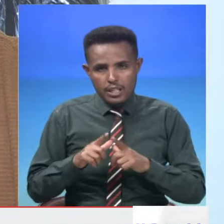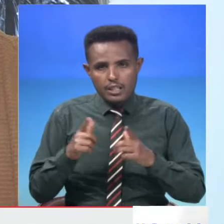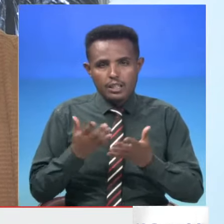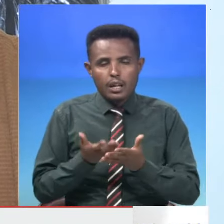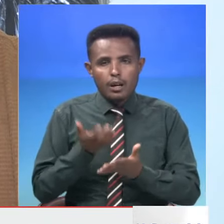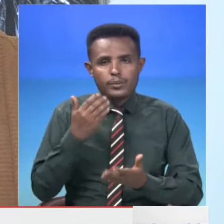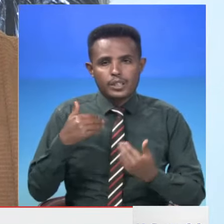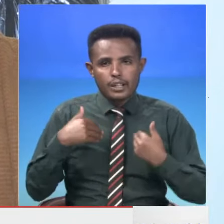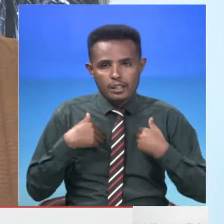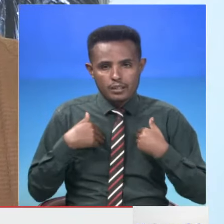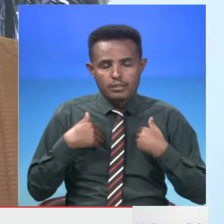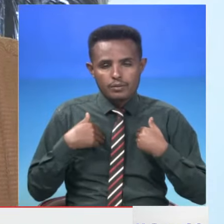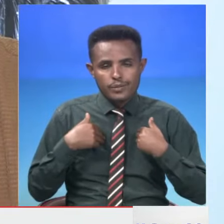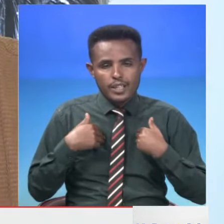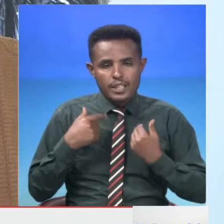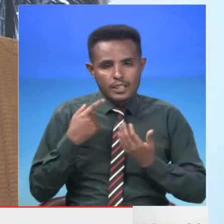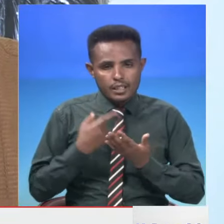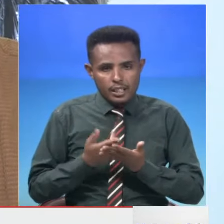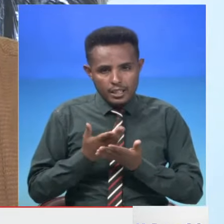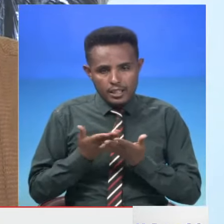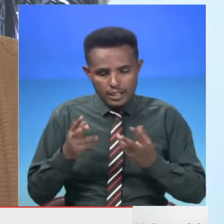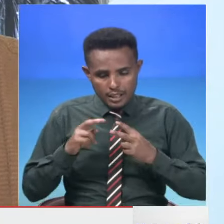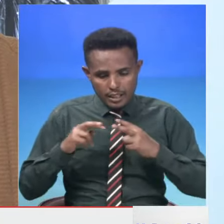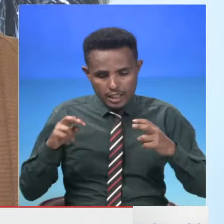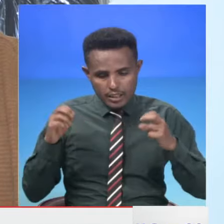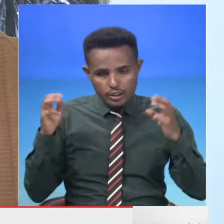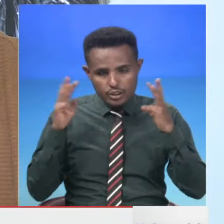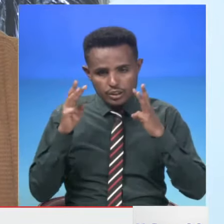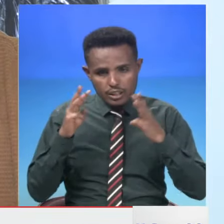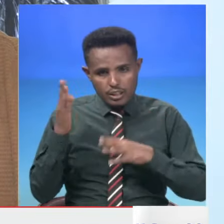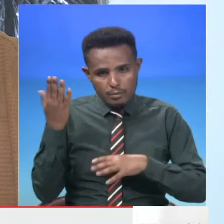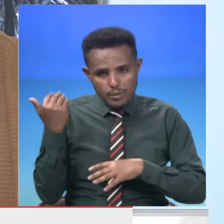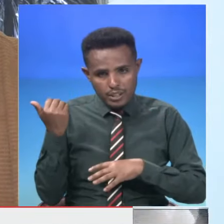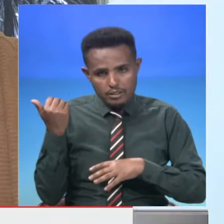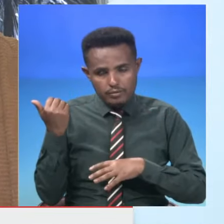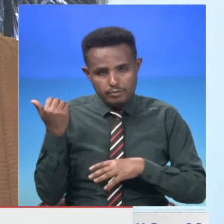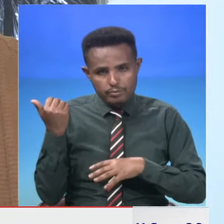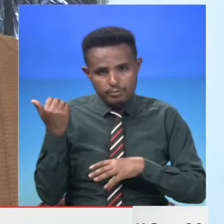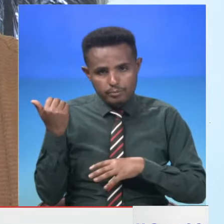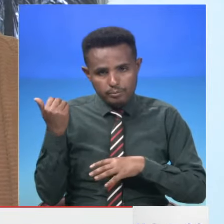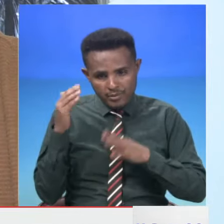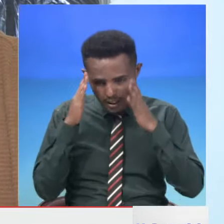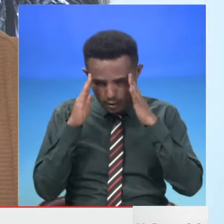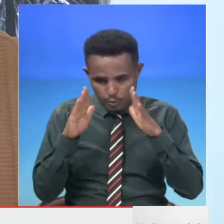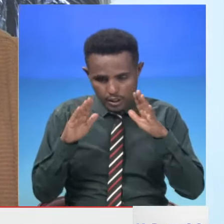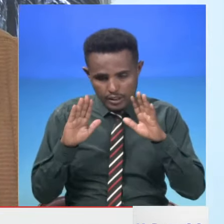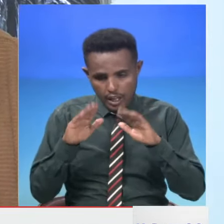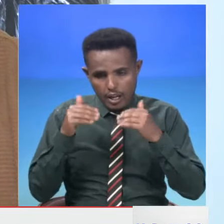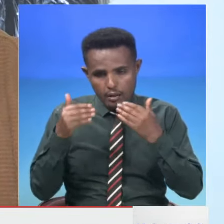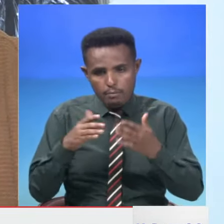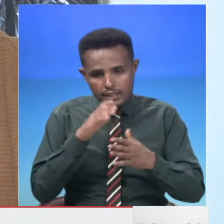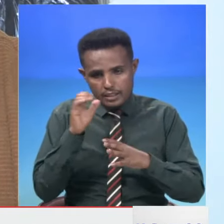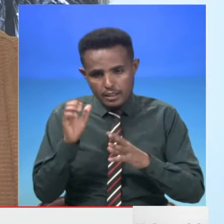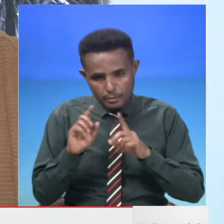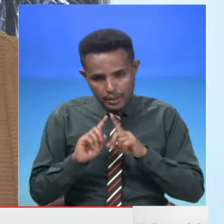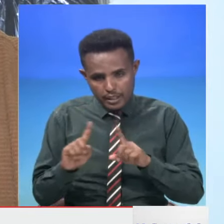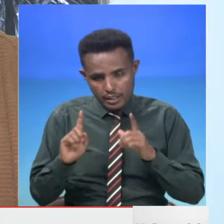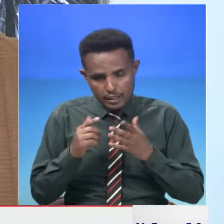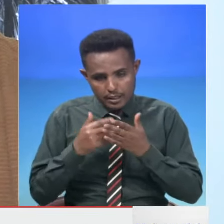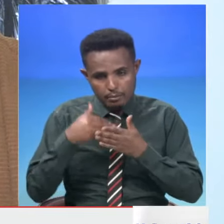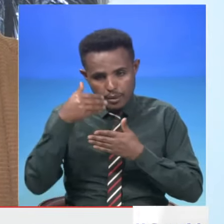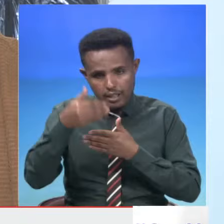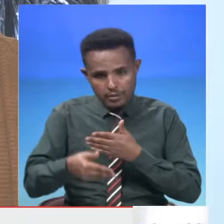ያለን ግን እ የአጥይ የጥናት ችግር ነበር። እ ትኩረትም ያለ መስጠት ከዛም ባለፈ